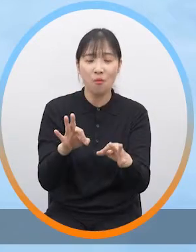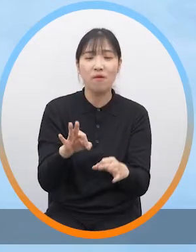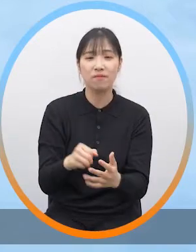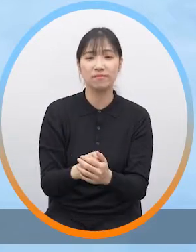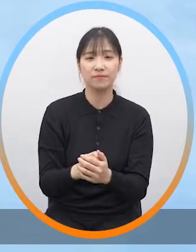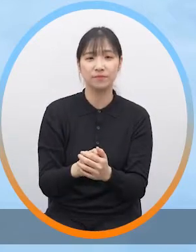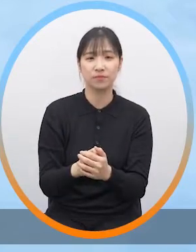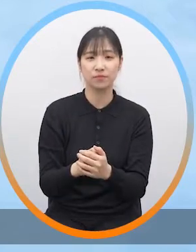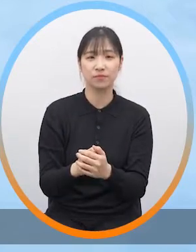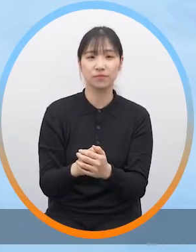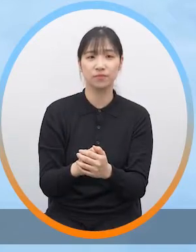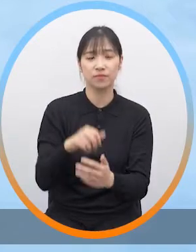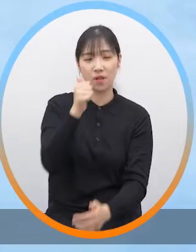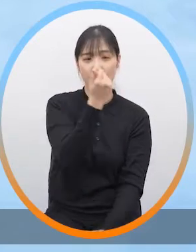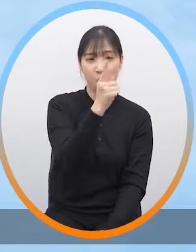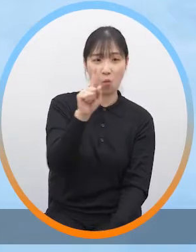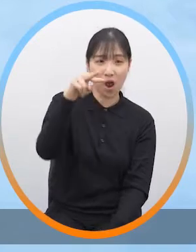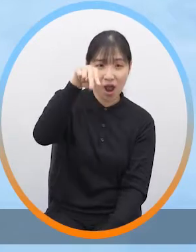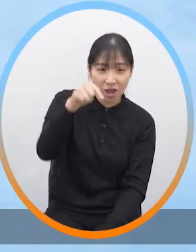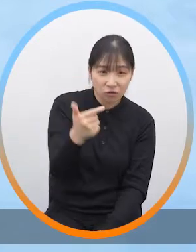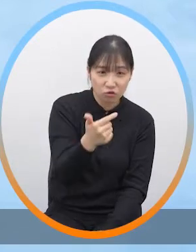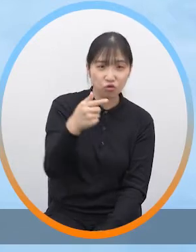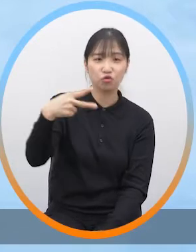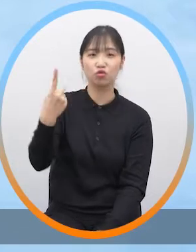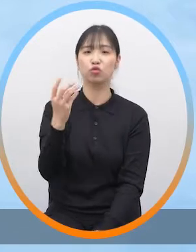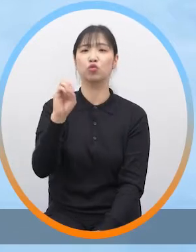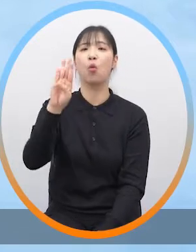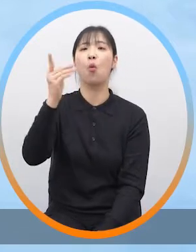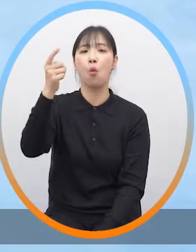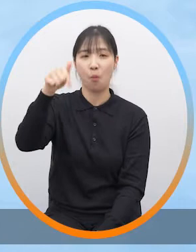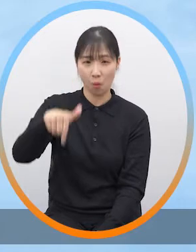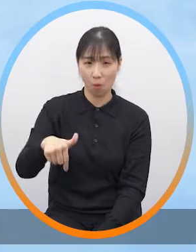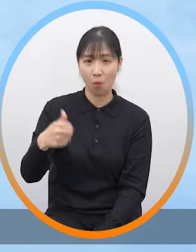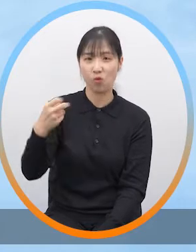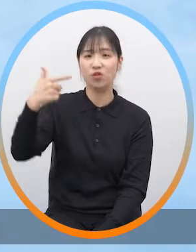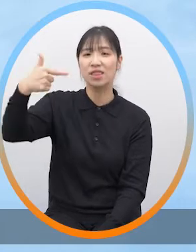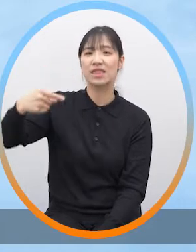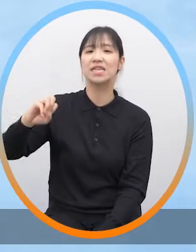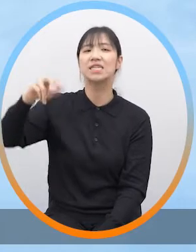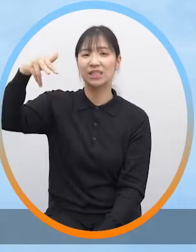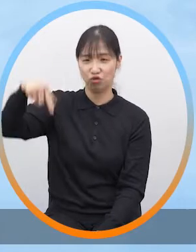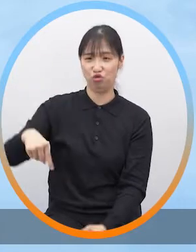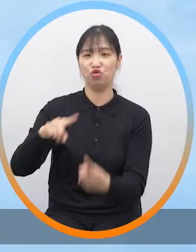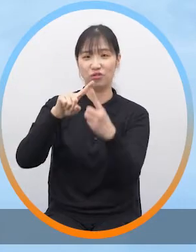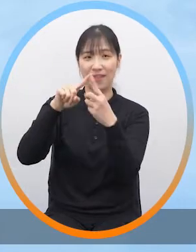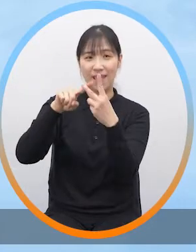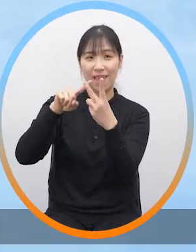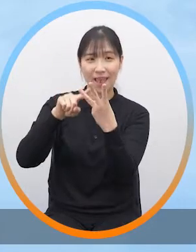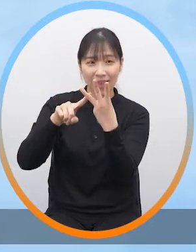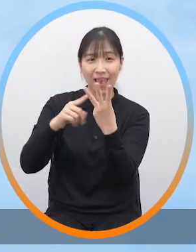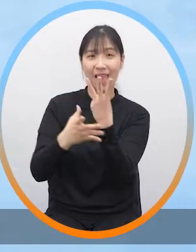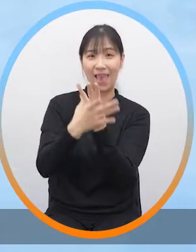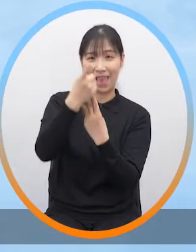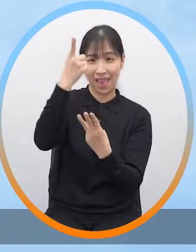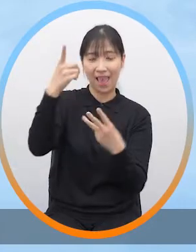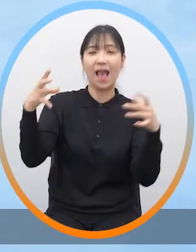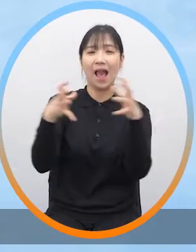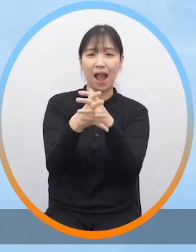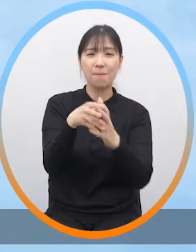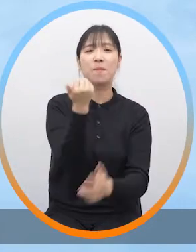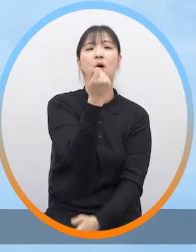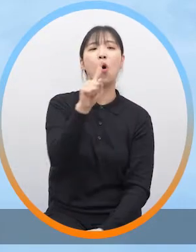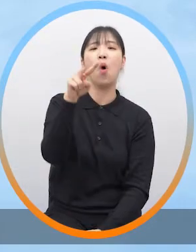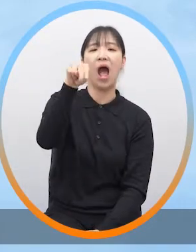화순은 화순과 동복 그리고 능주 이렇게 3개의 군현이 합쳐져서